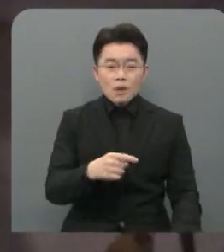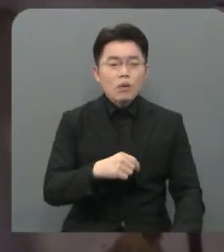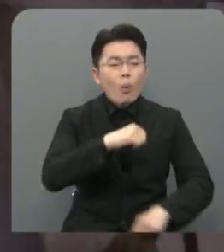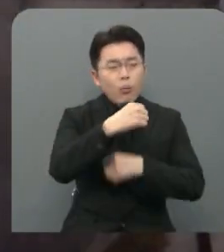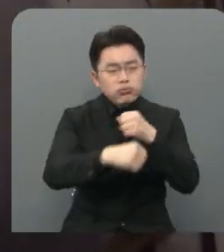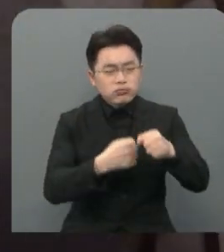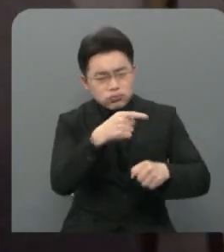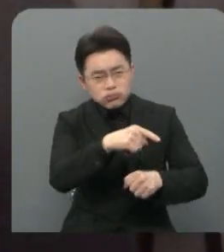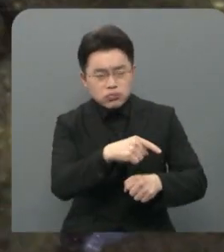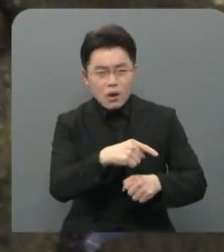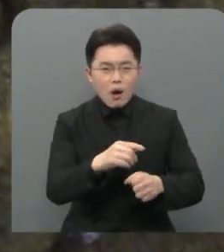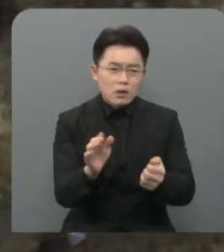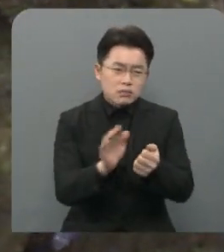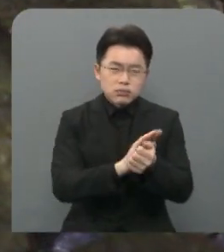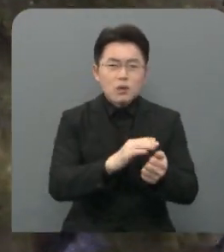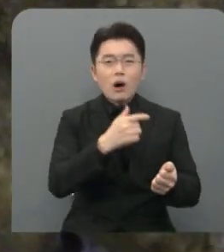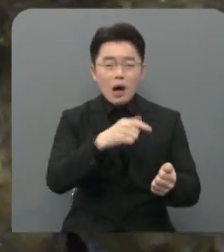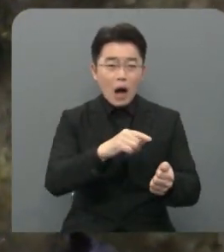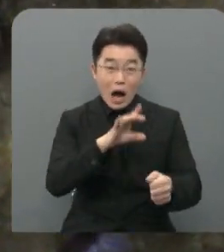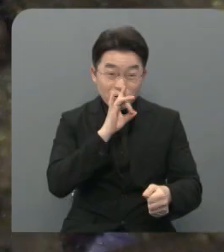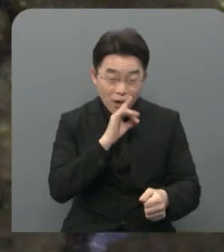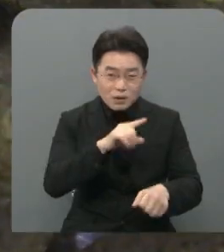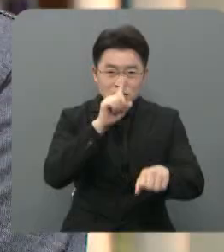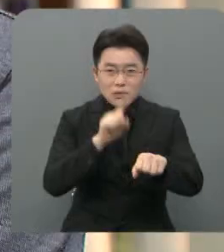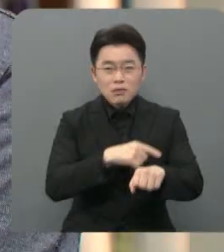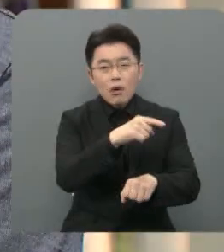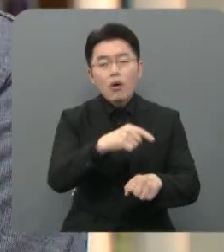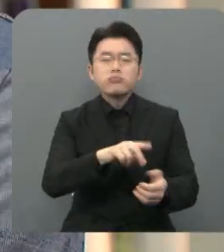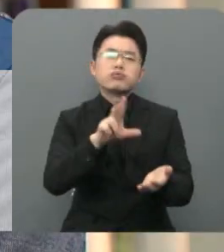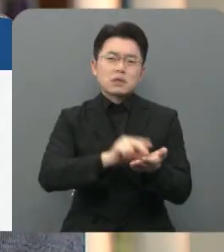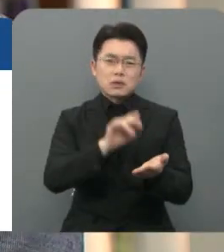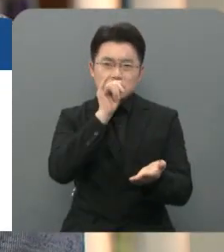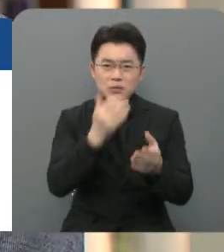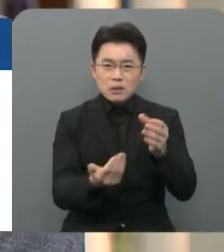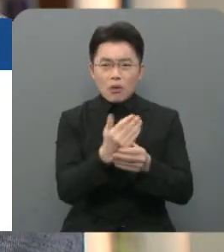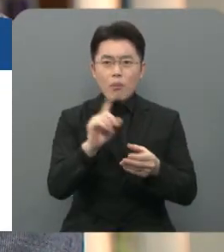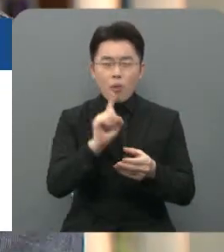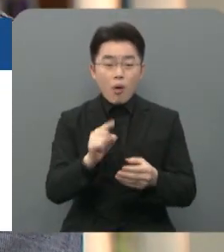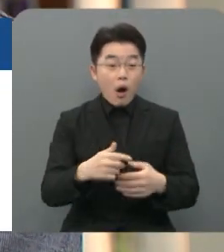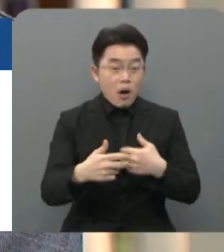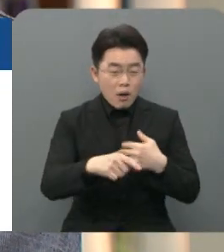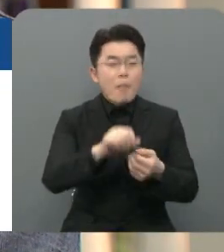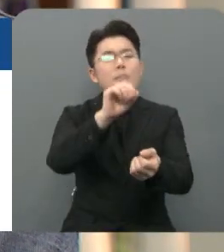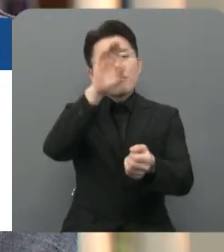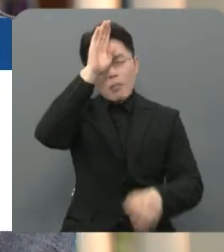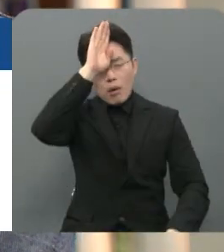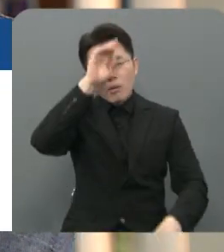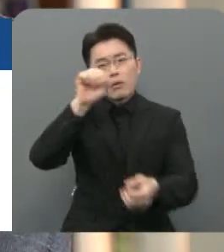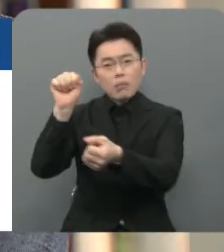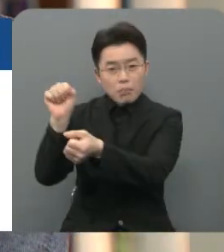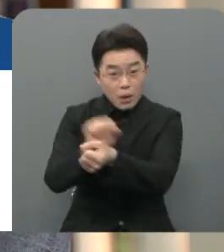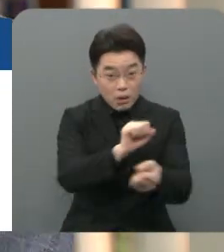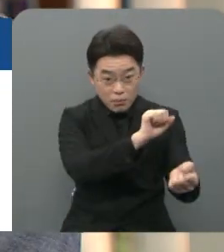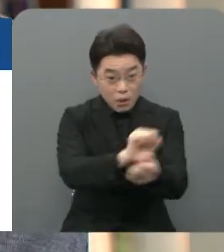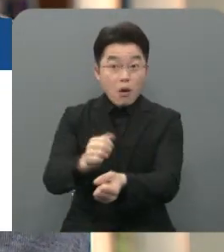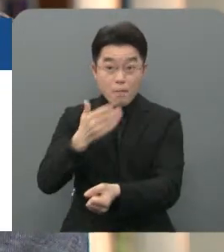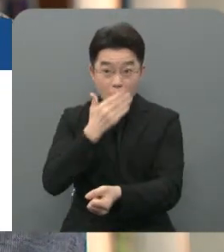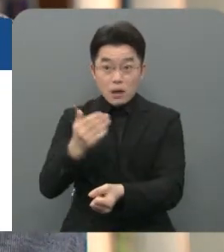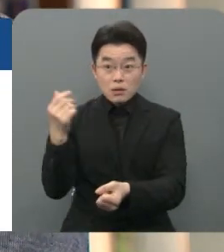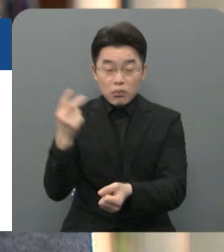관리는 자칫 큰 문제를 초래할 수도 있습니다. 병원체가 왔다 갔다 할 수가 있고 사람에서